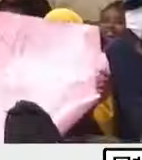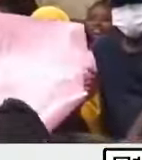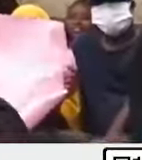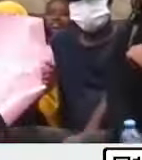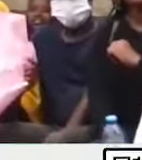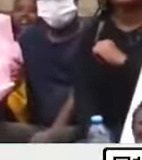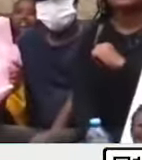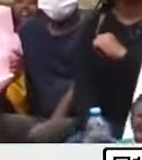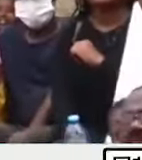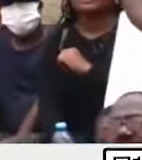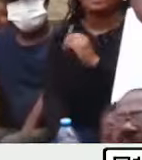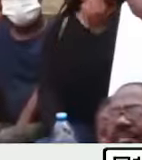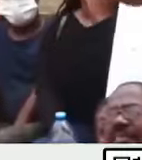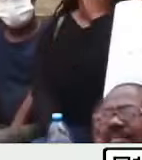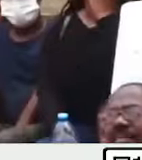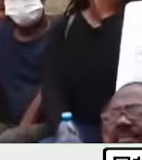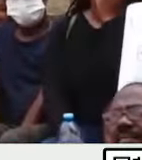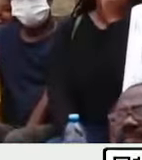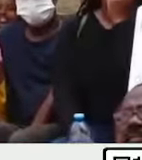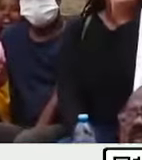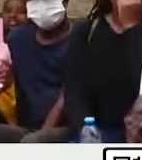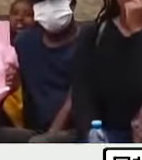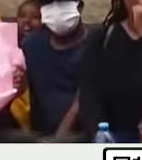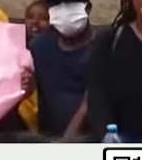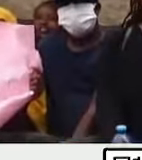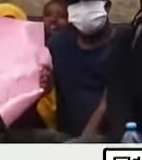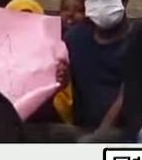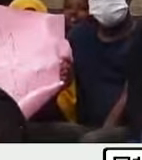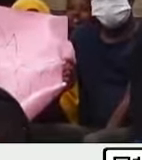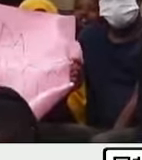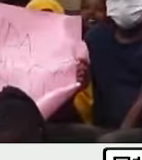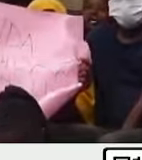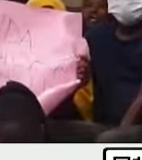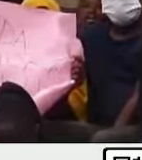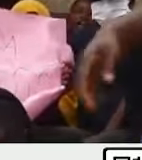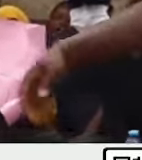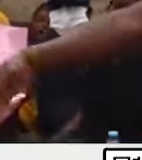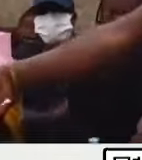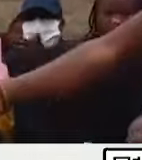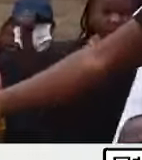Ya wafanyikazi wa afya ambao hawezi kujilipia afya.